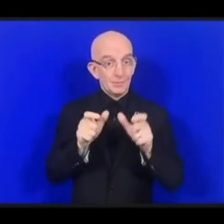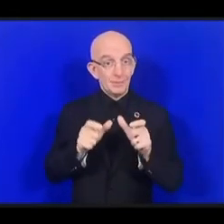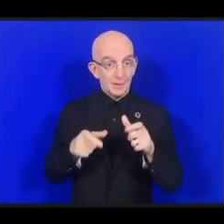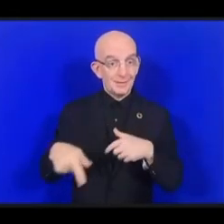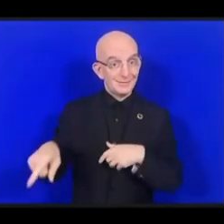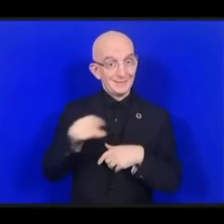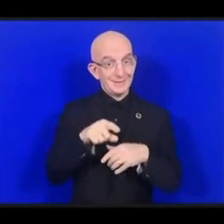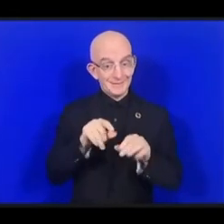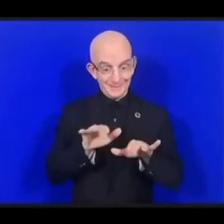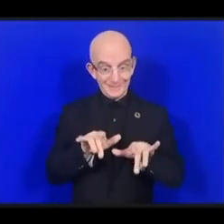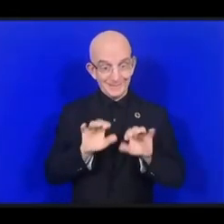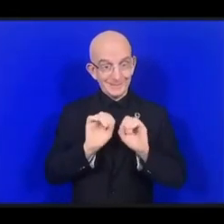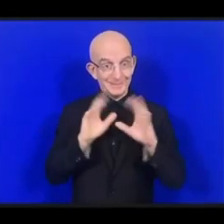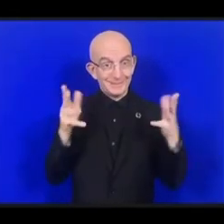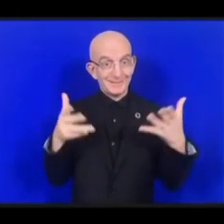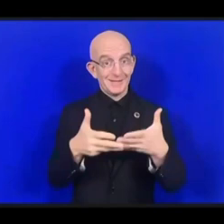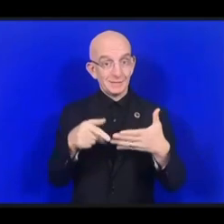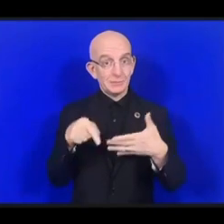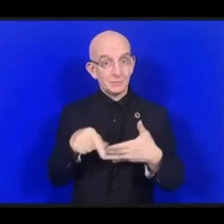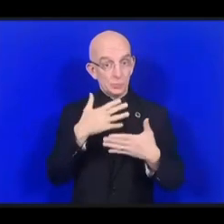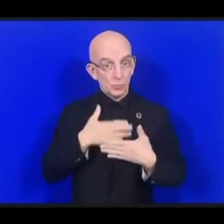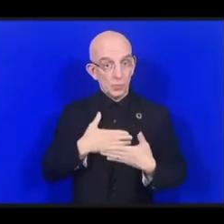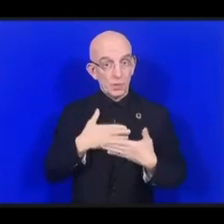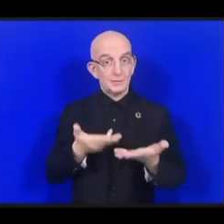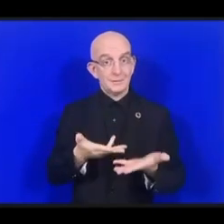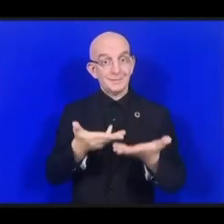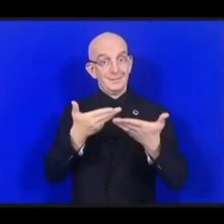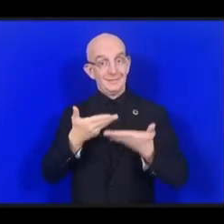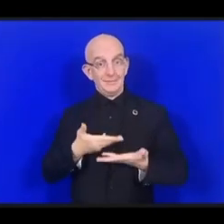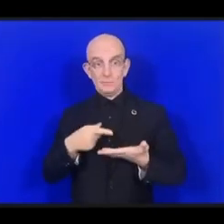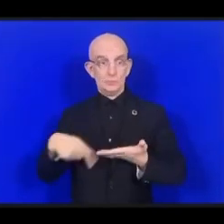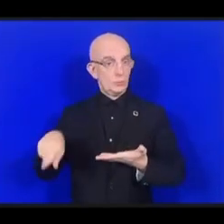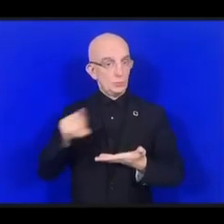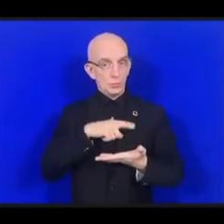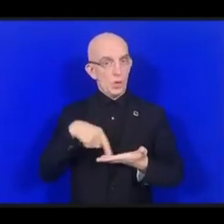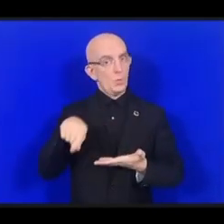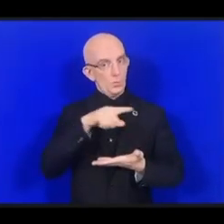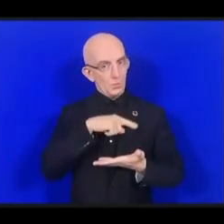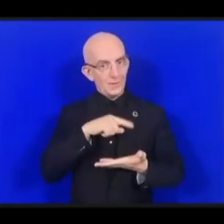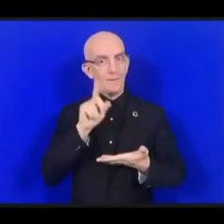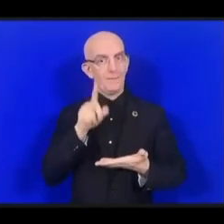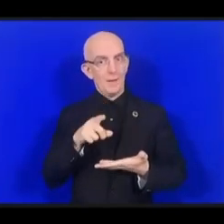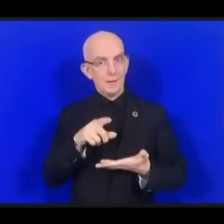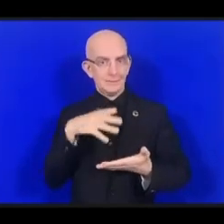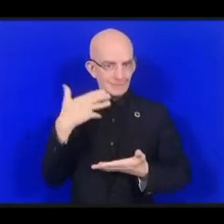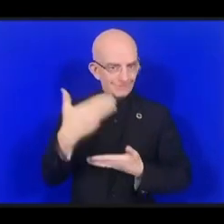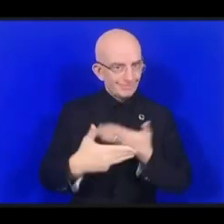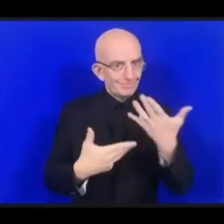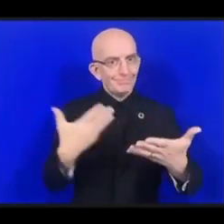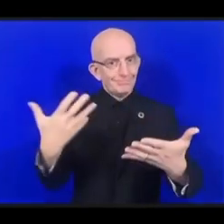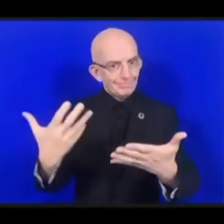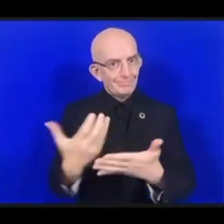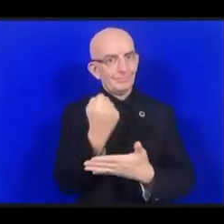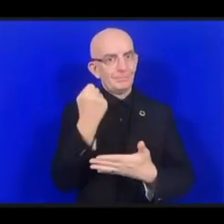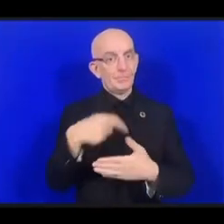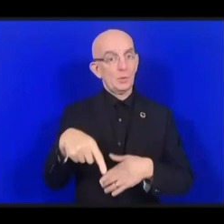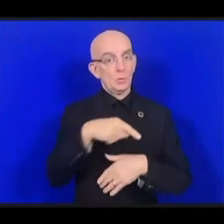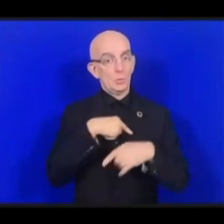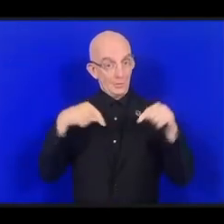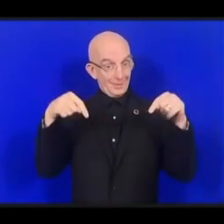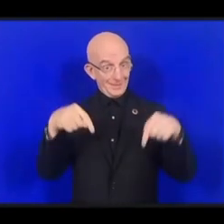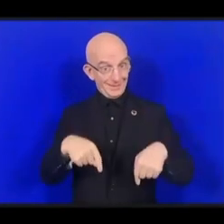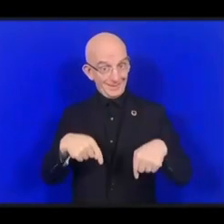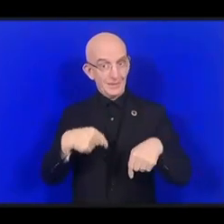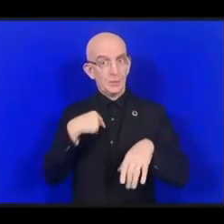私たちはえここにいるだけではならないわけですどうもありがとうございました